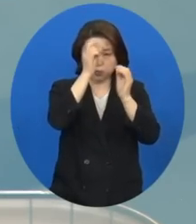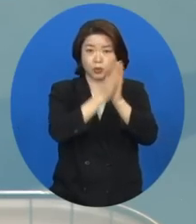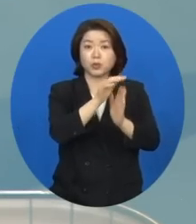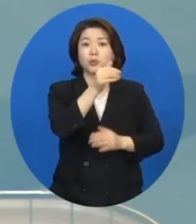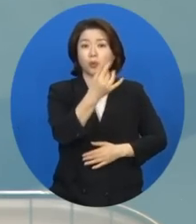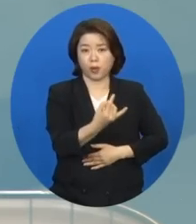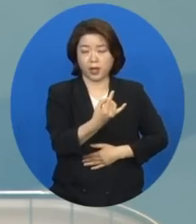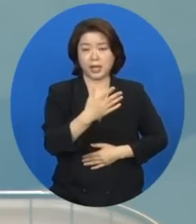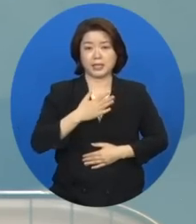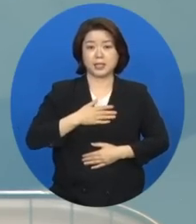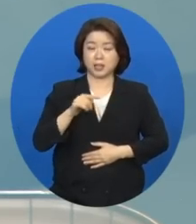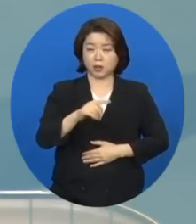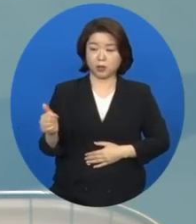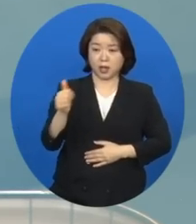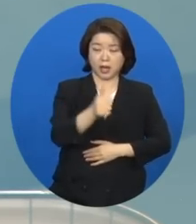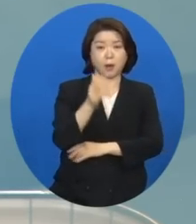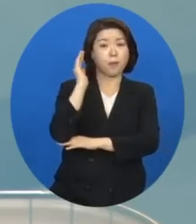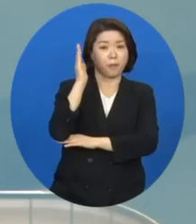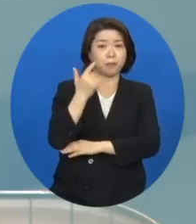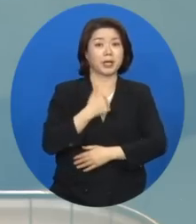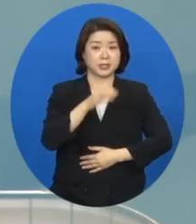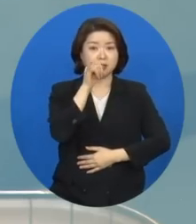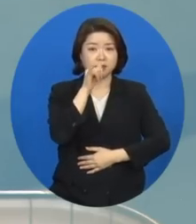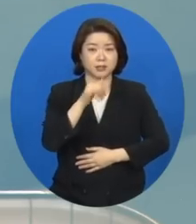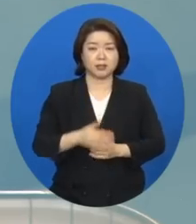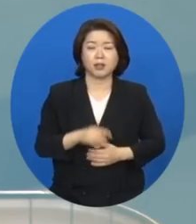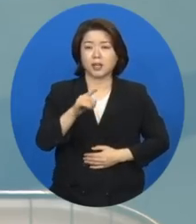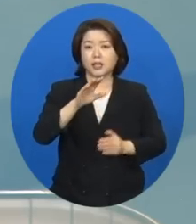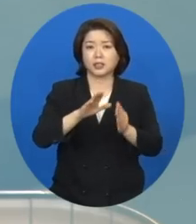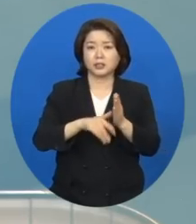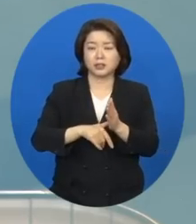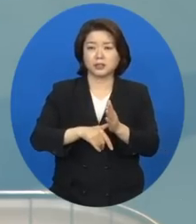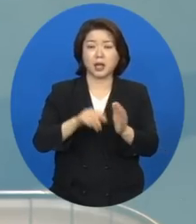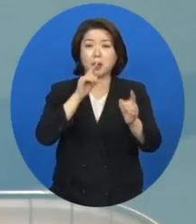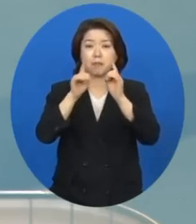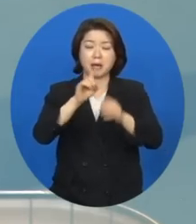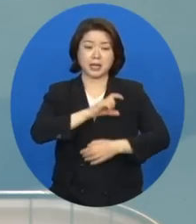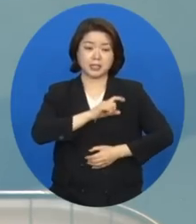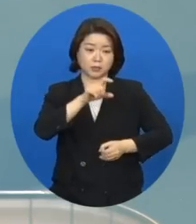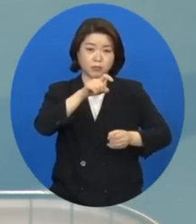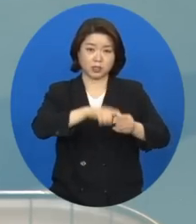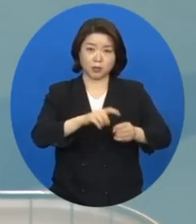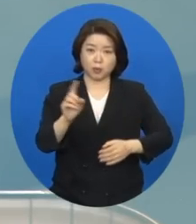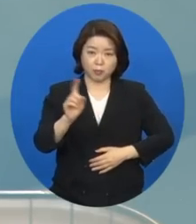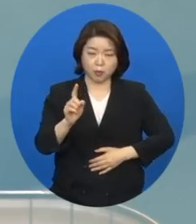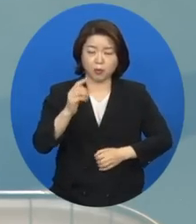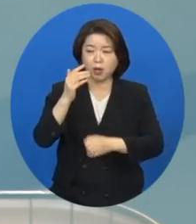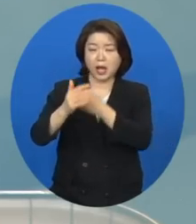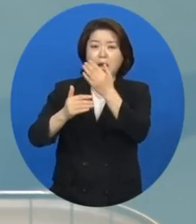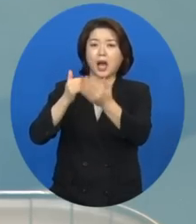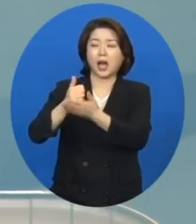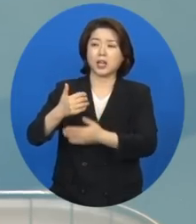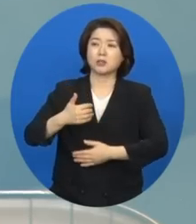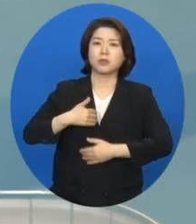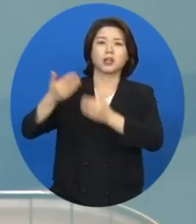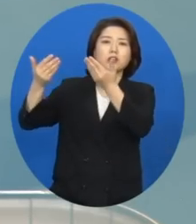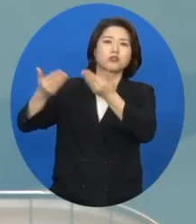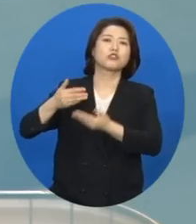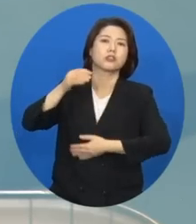기도회에서 제가 말씀을 전했는데 그때 말씀의 제목이 하나님께서 저에게